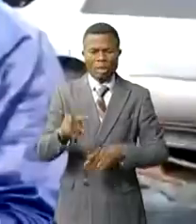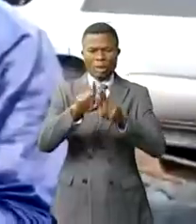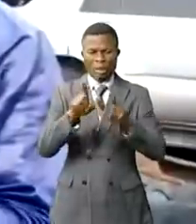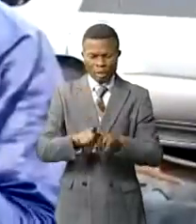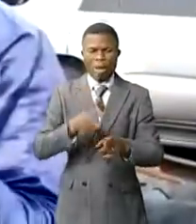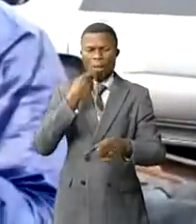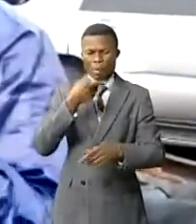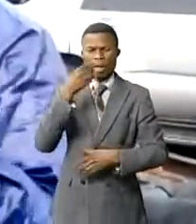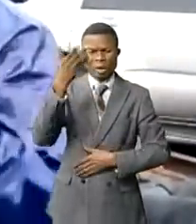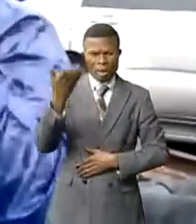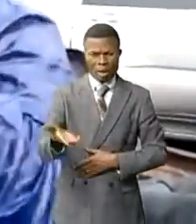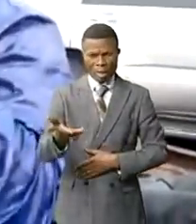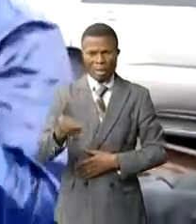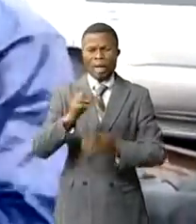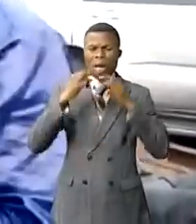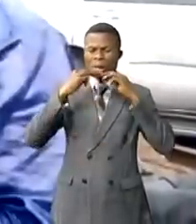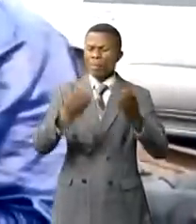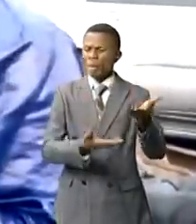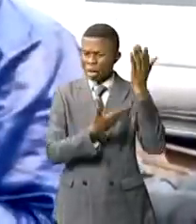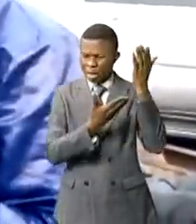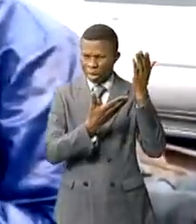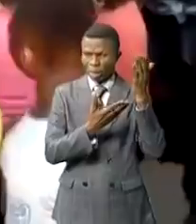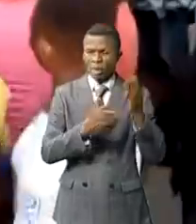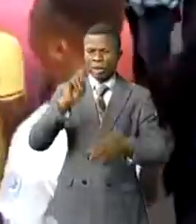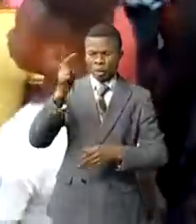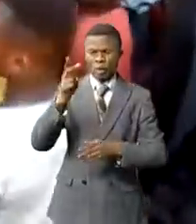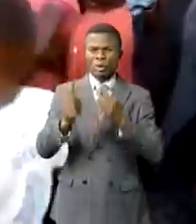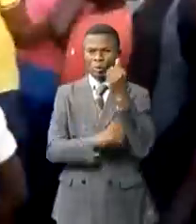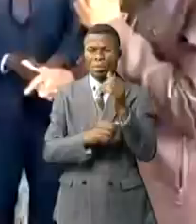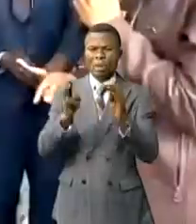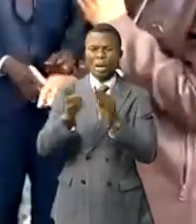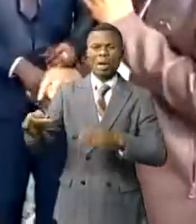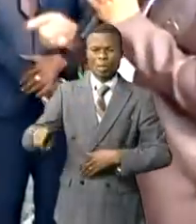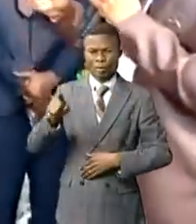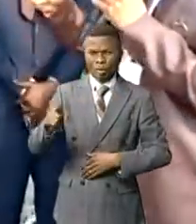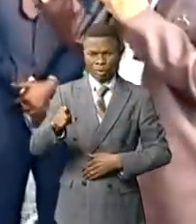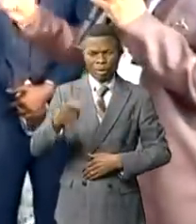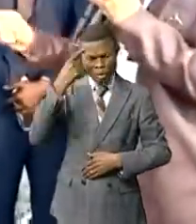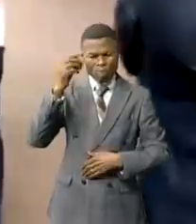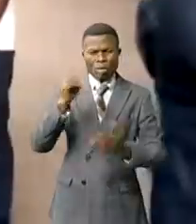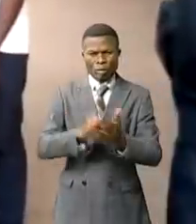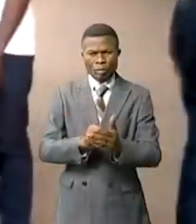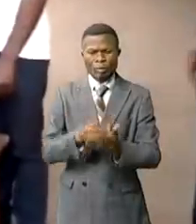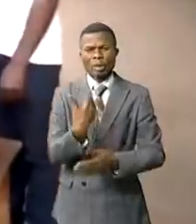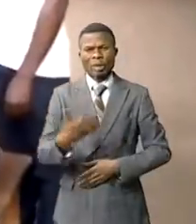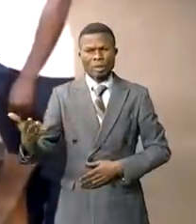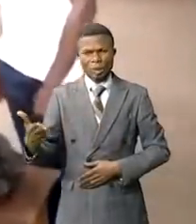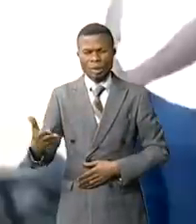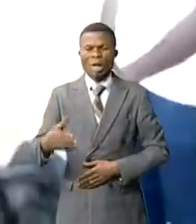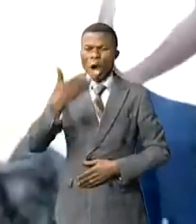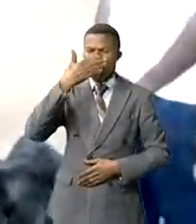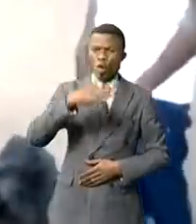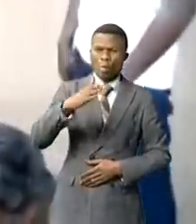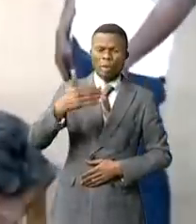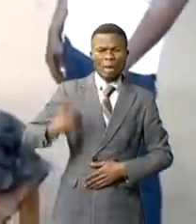était aussi l'un parmi les messages importants du deuxième citoyen de l'Assemblée de Lomami. À cette occasion, les matériels chirurgicaux,